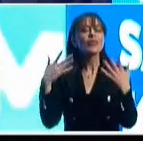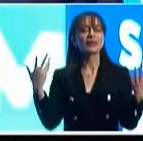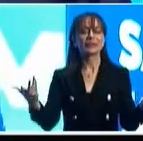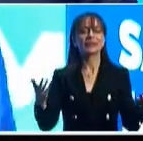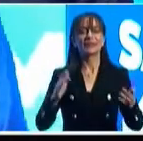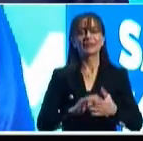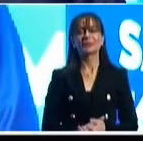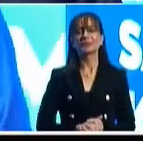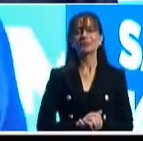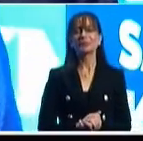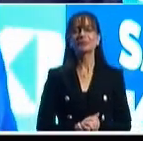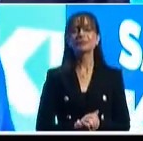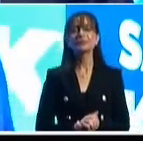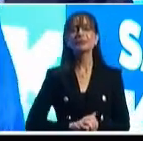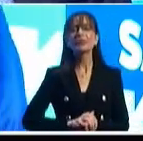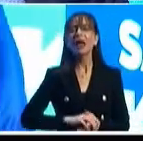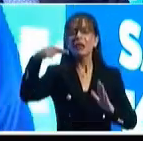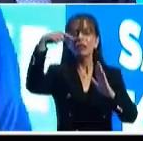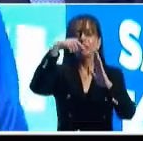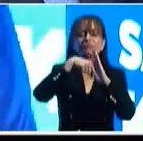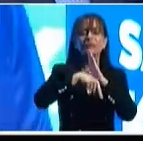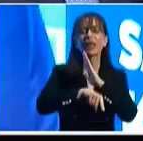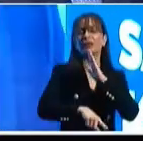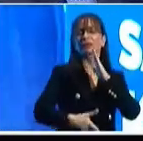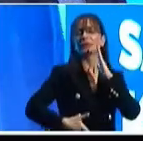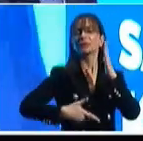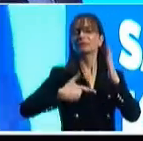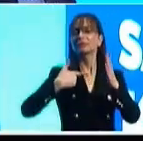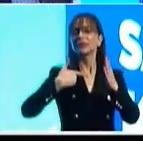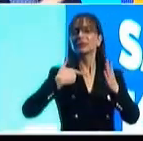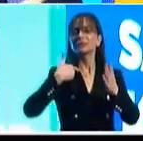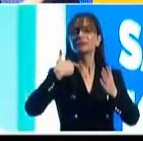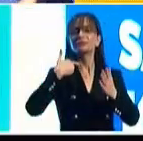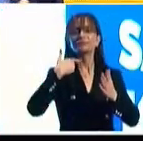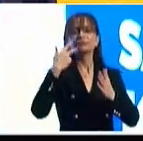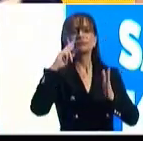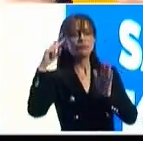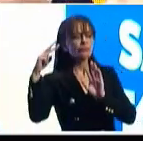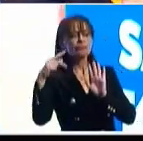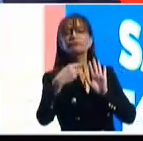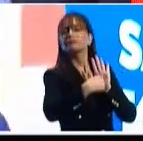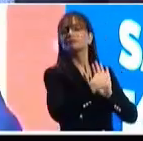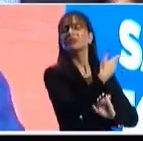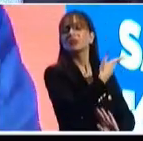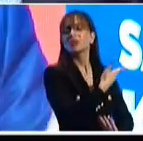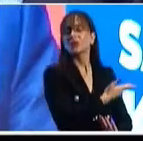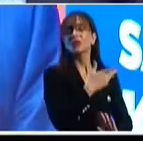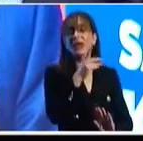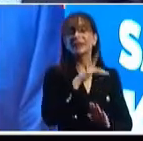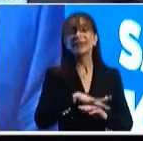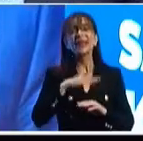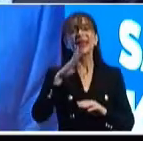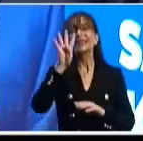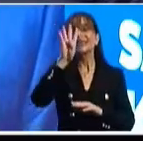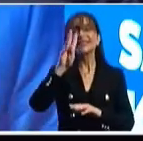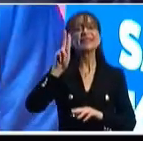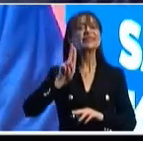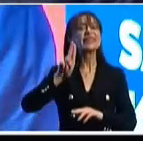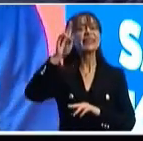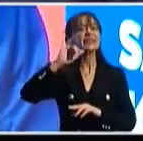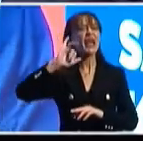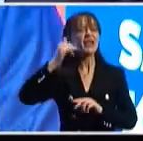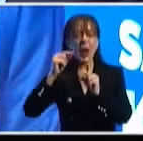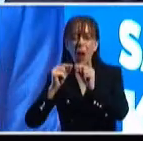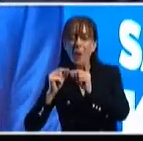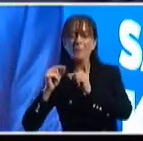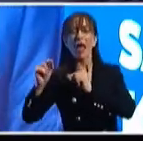İşte detayları sunuda da gözüken ve öyle 47 kilometre açtık dedikleri metro